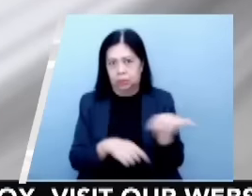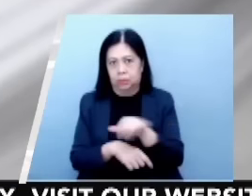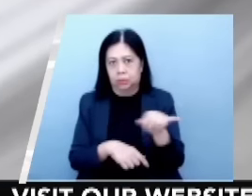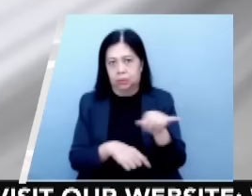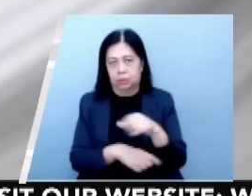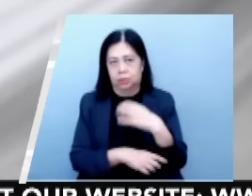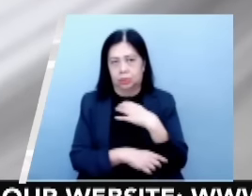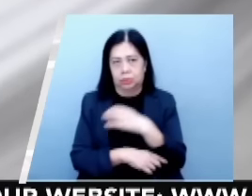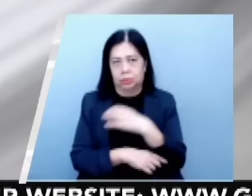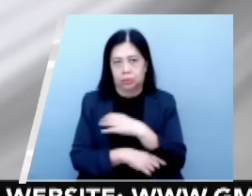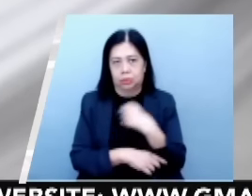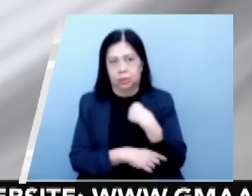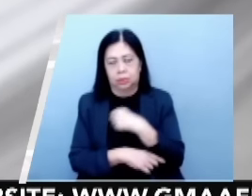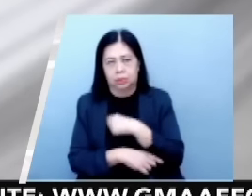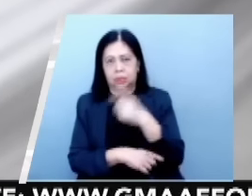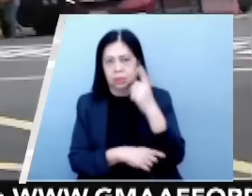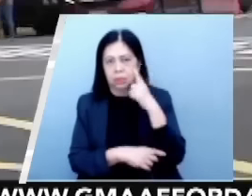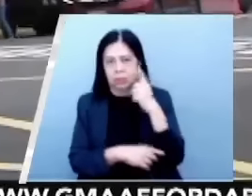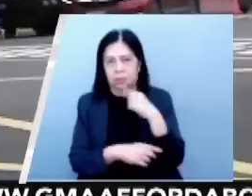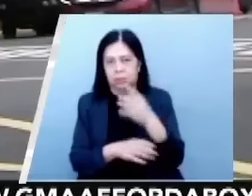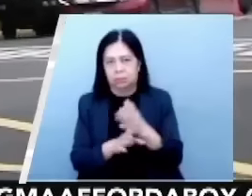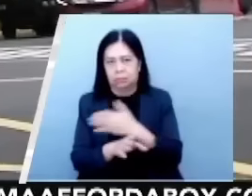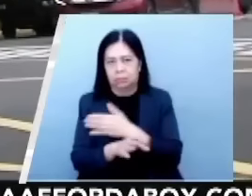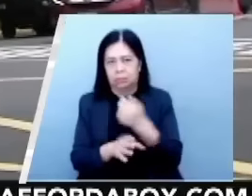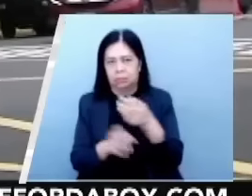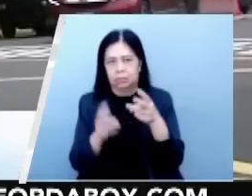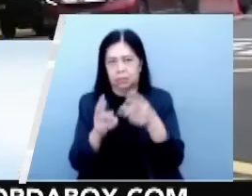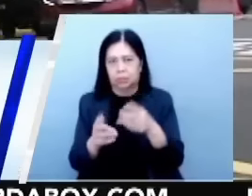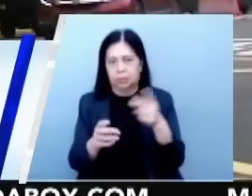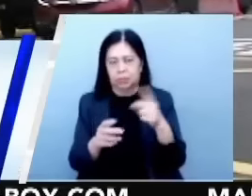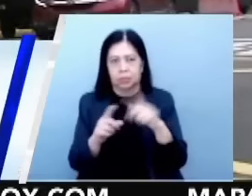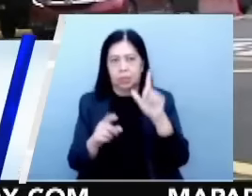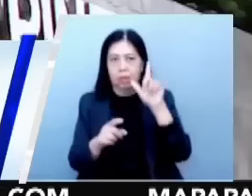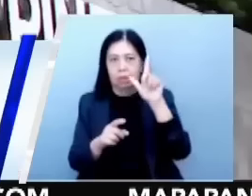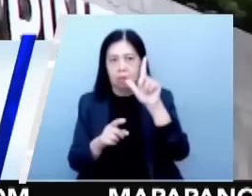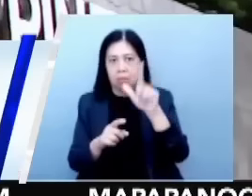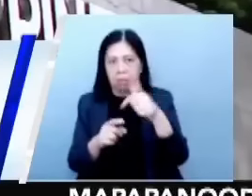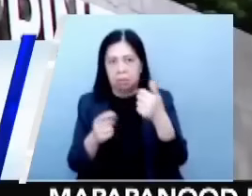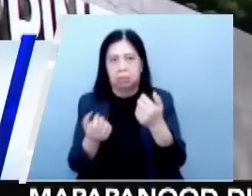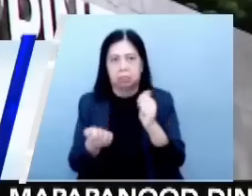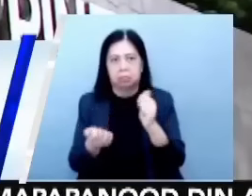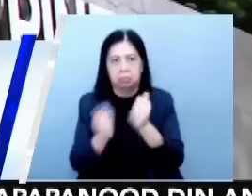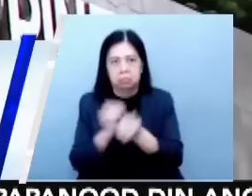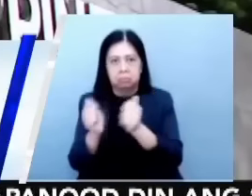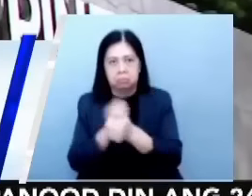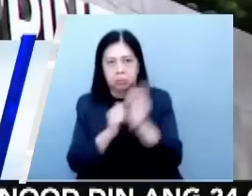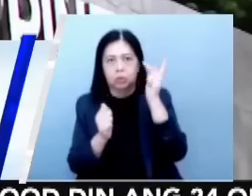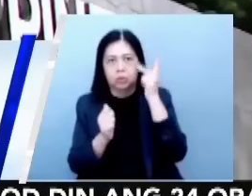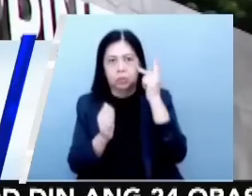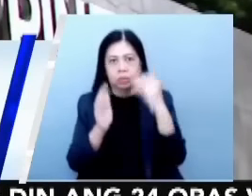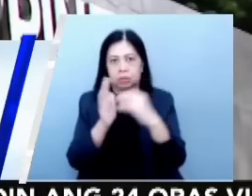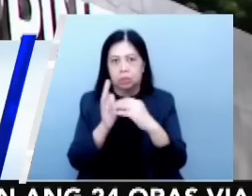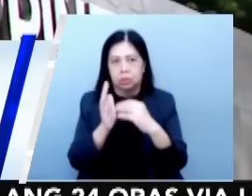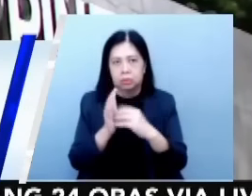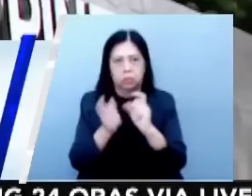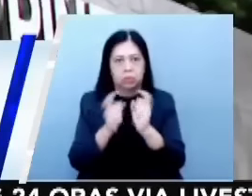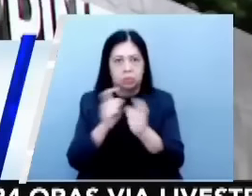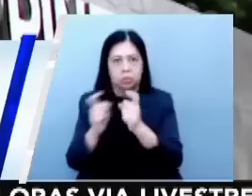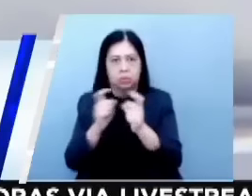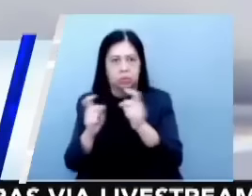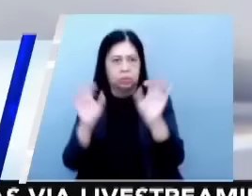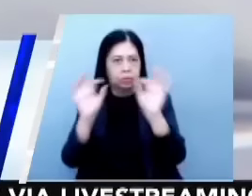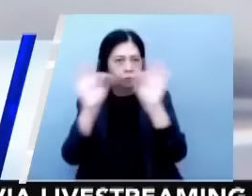niya diversionary tactic lang ito at kalaunay bubuklatin din ang mga political provisions para baguhin ang porma ng ating